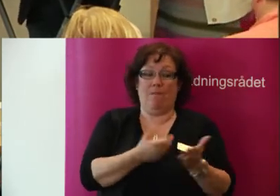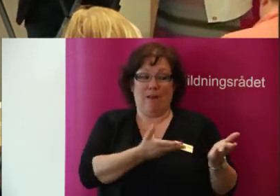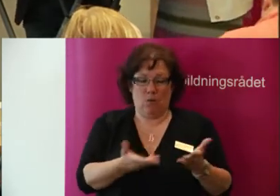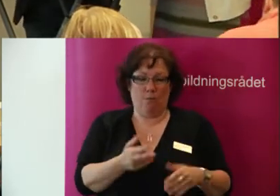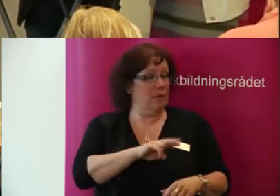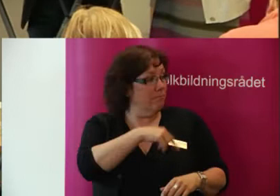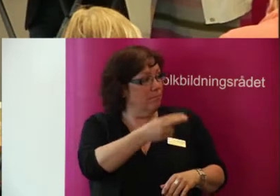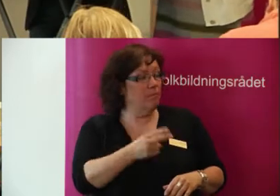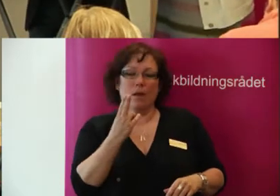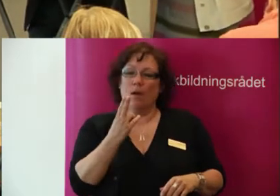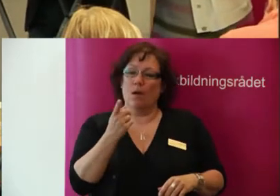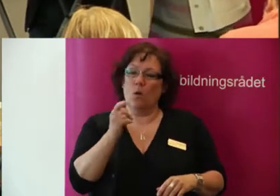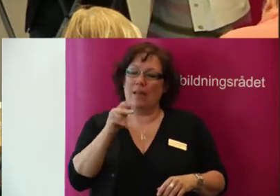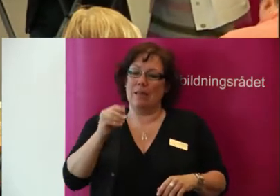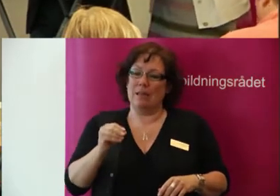har vi Ulrika.